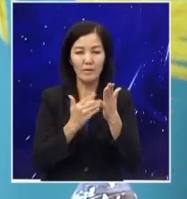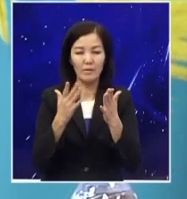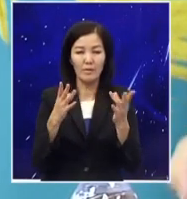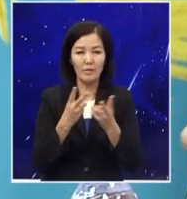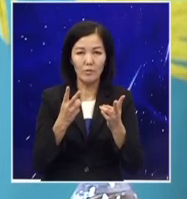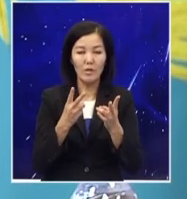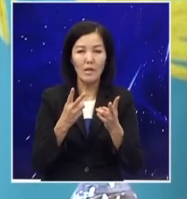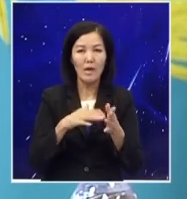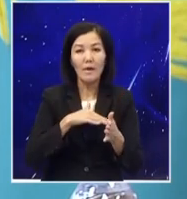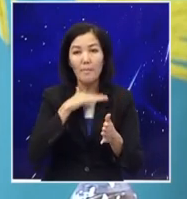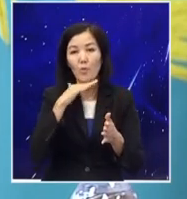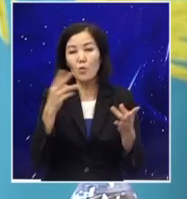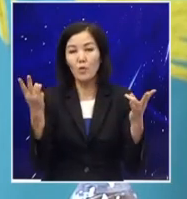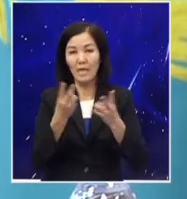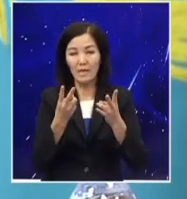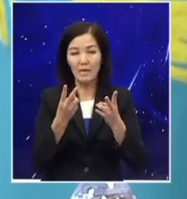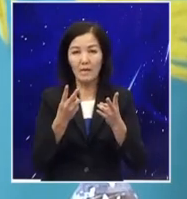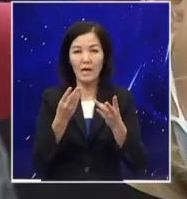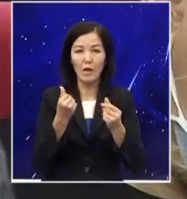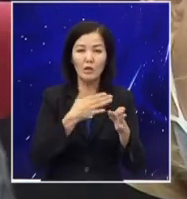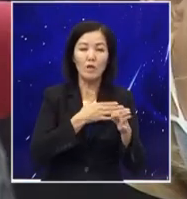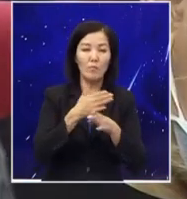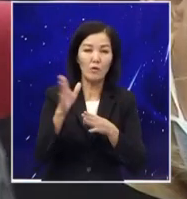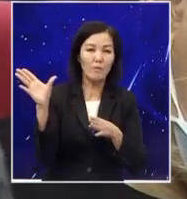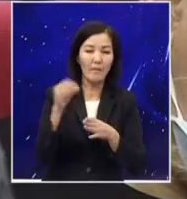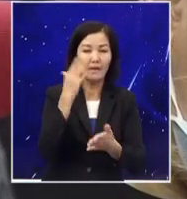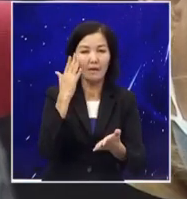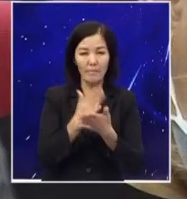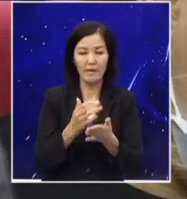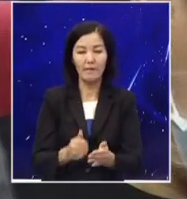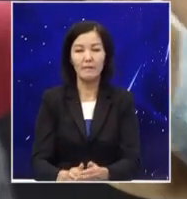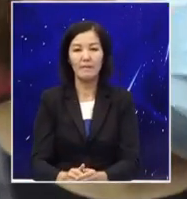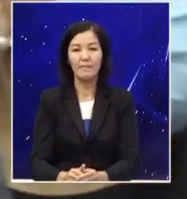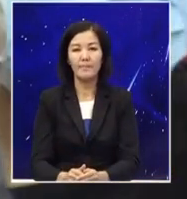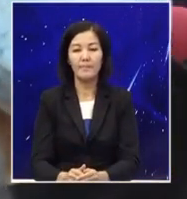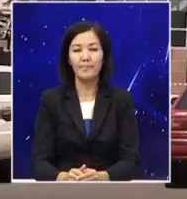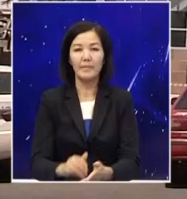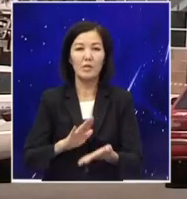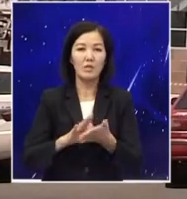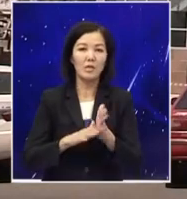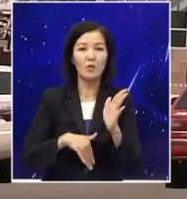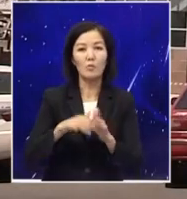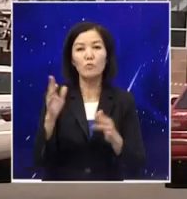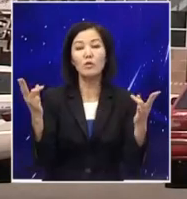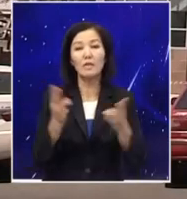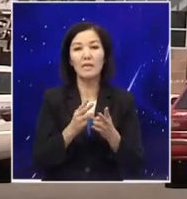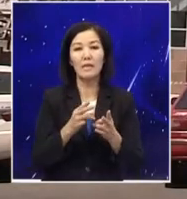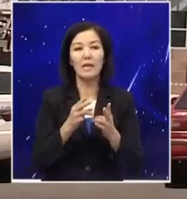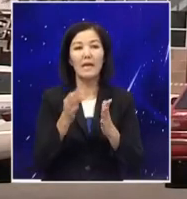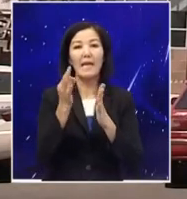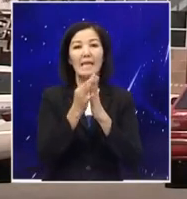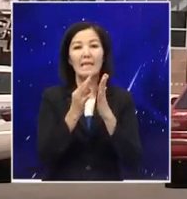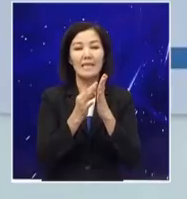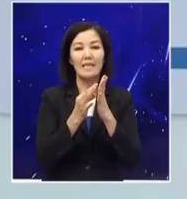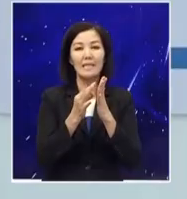Все достаточным количеством мы вам дали. И деньги дали, и все дали. Прямо шарбеларын жасаватырмыз. Тестілеу санын да арттыру